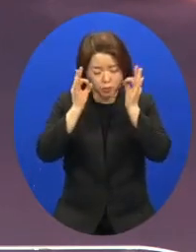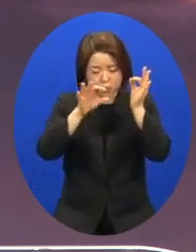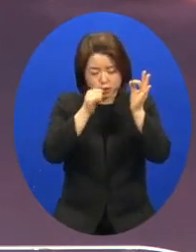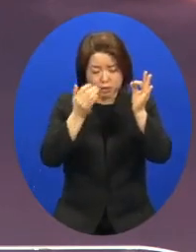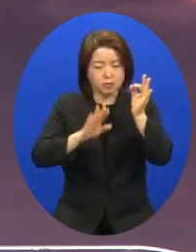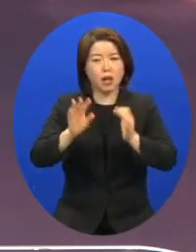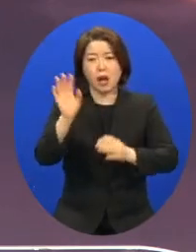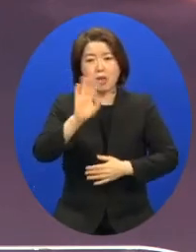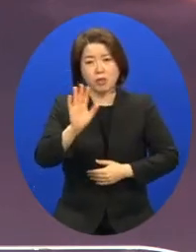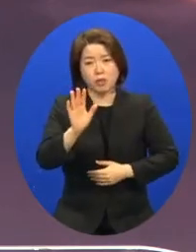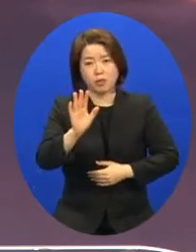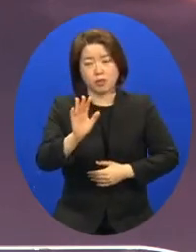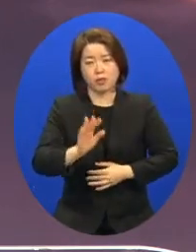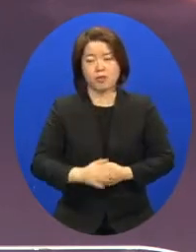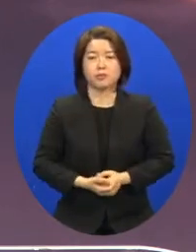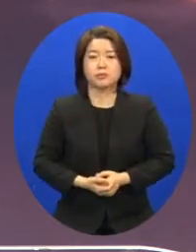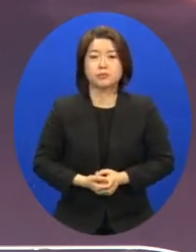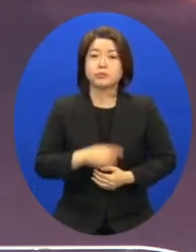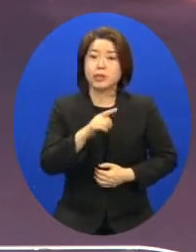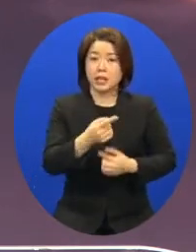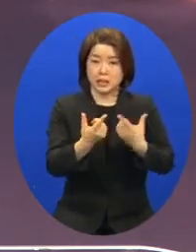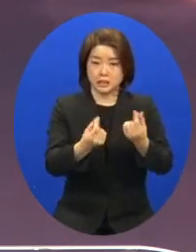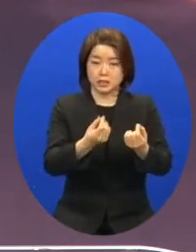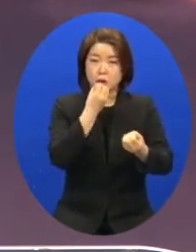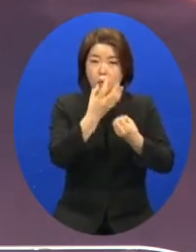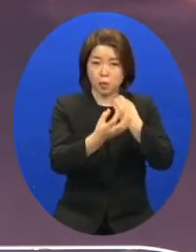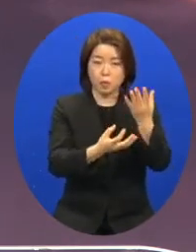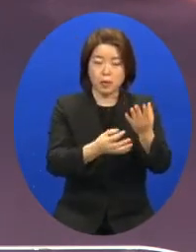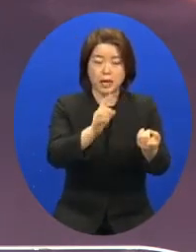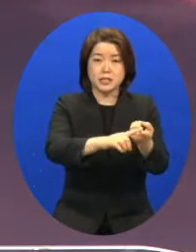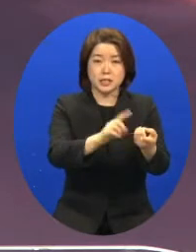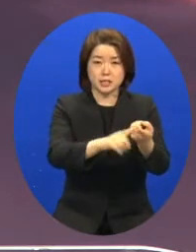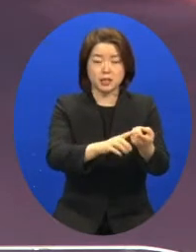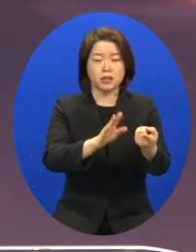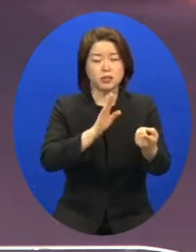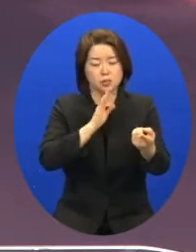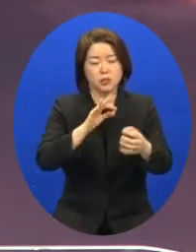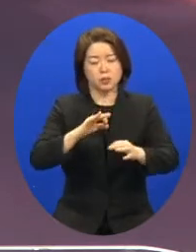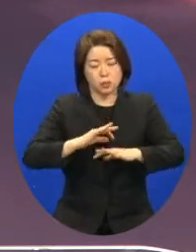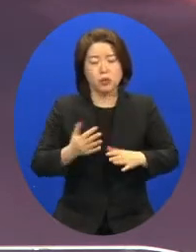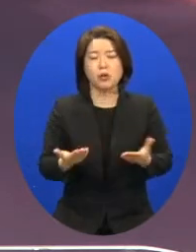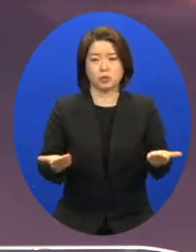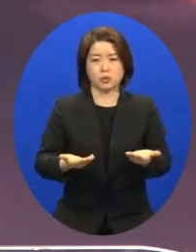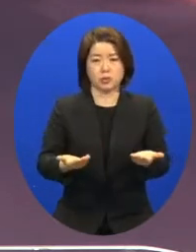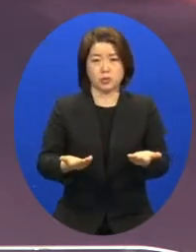된다는 거예요. 그런 고백을 하는 것 자체가 참 놀라운 일이죠.